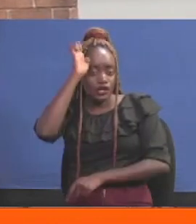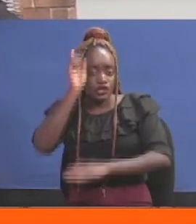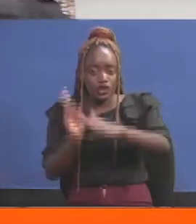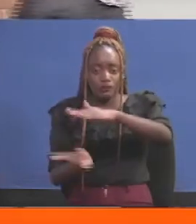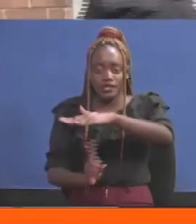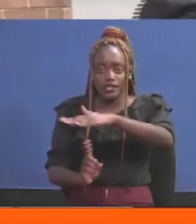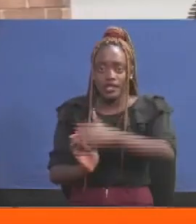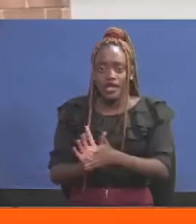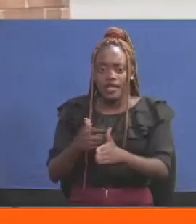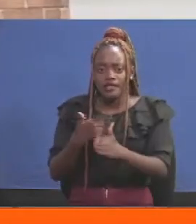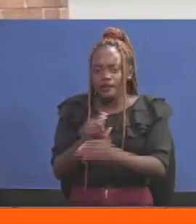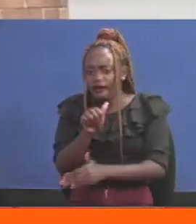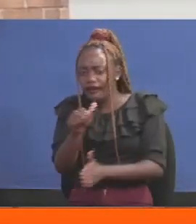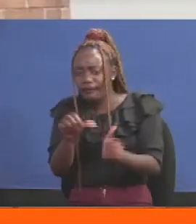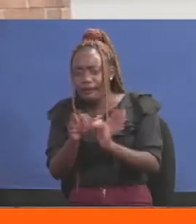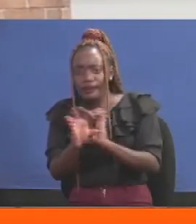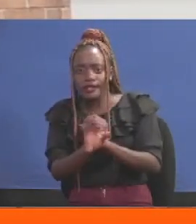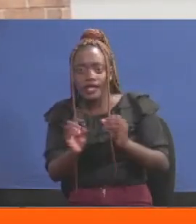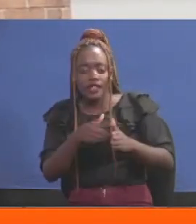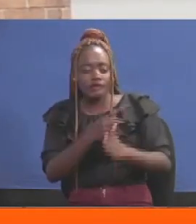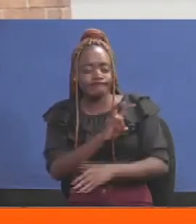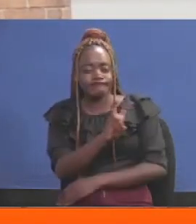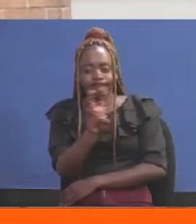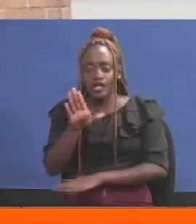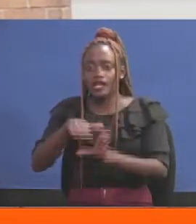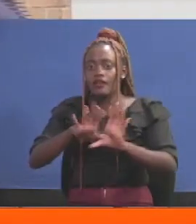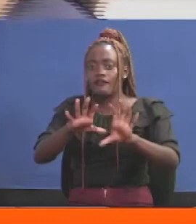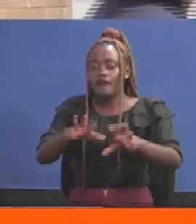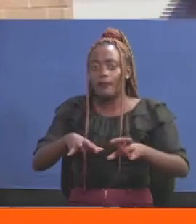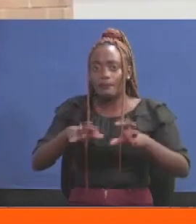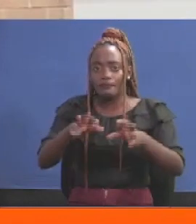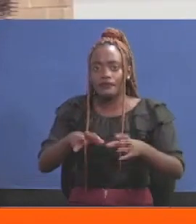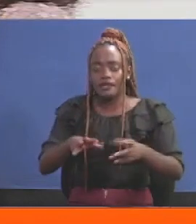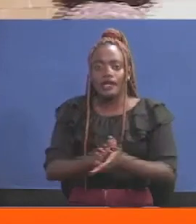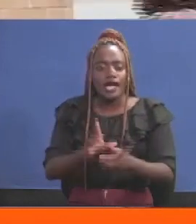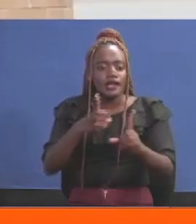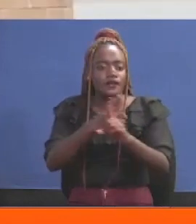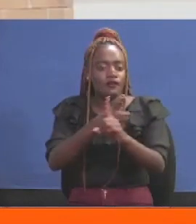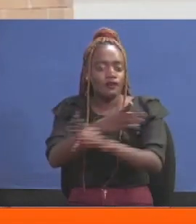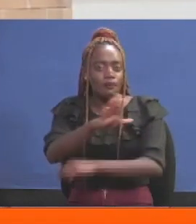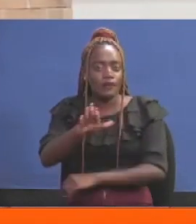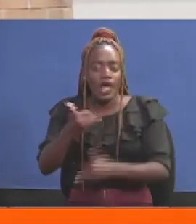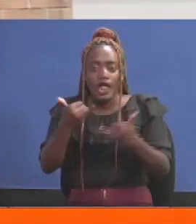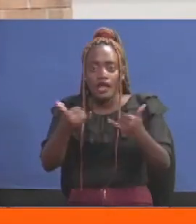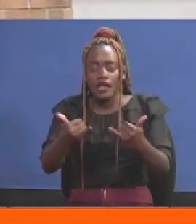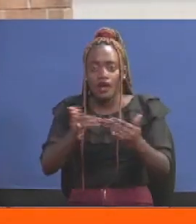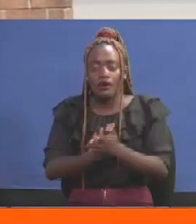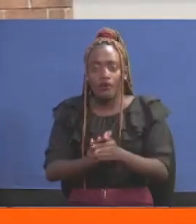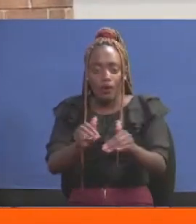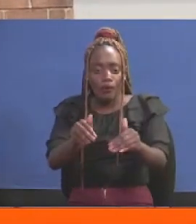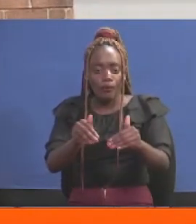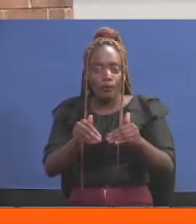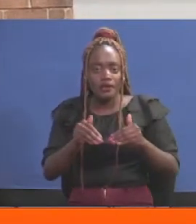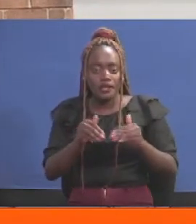Education, hatujakuwa na tatizo lolote. Tumefanya inspection kwa mashamba, tumefanya inquiries, na sasa tunangoja process